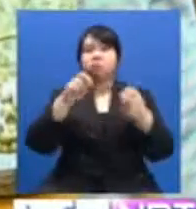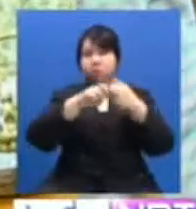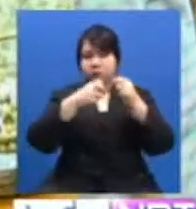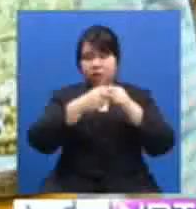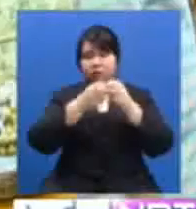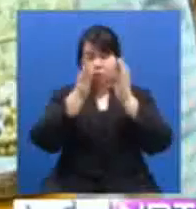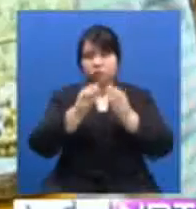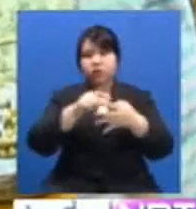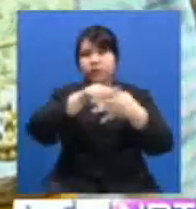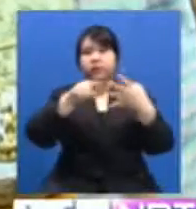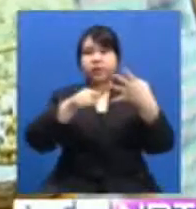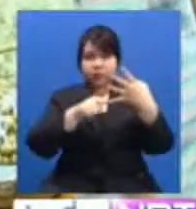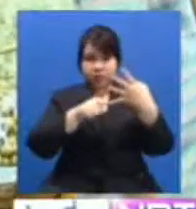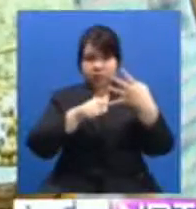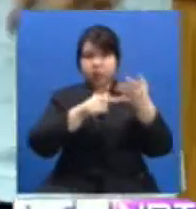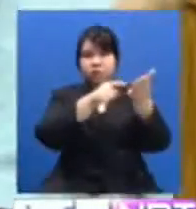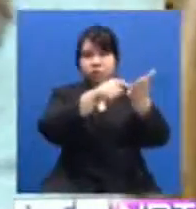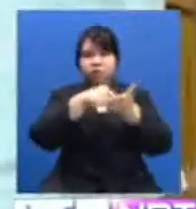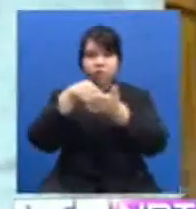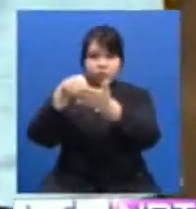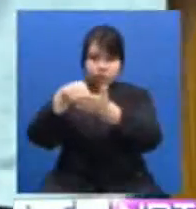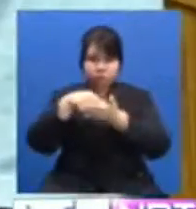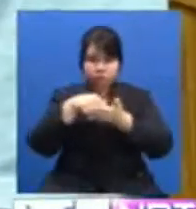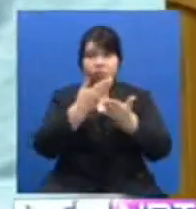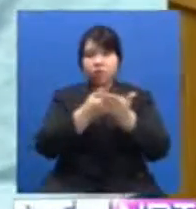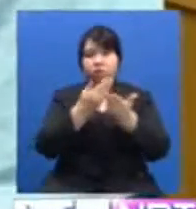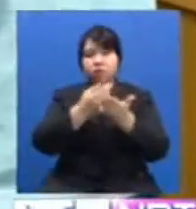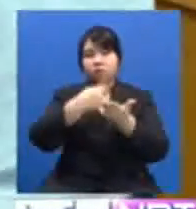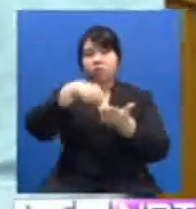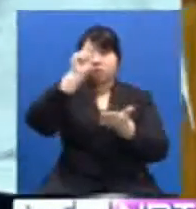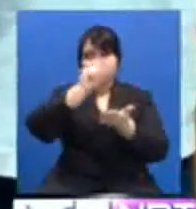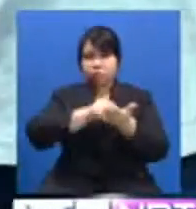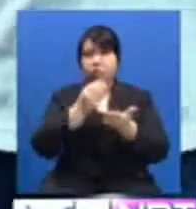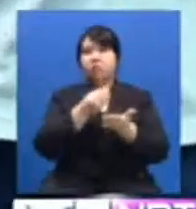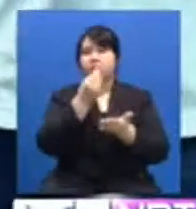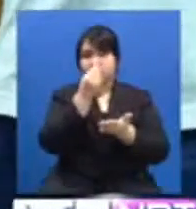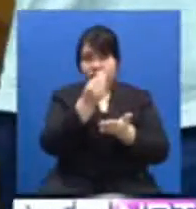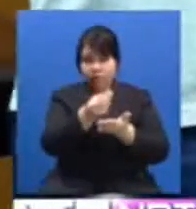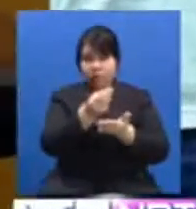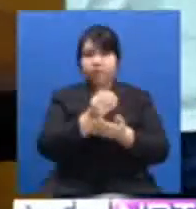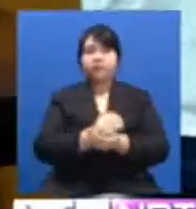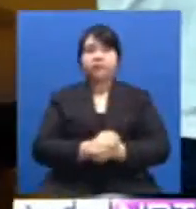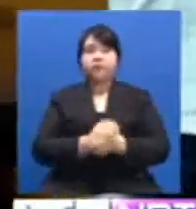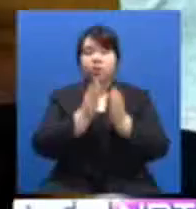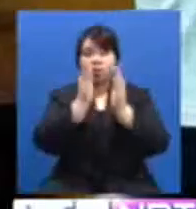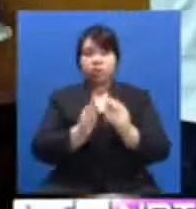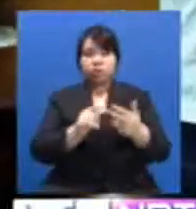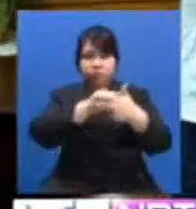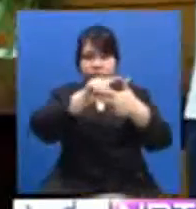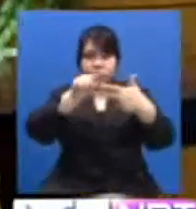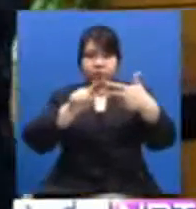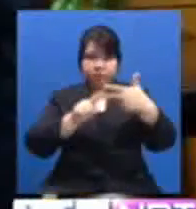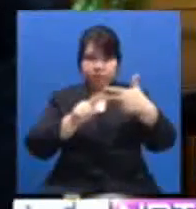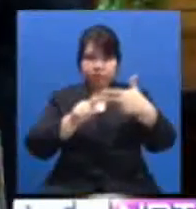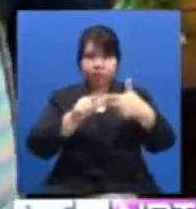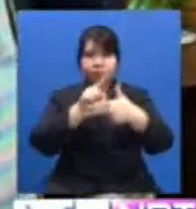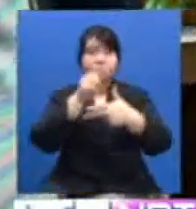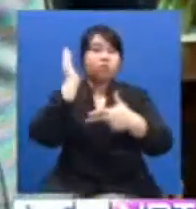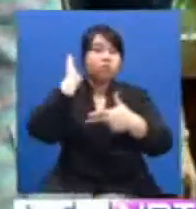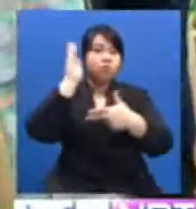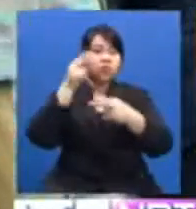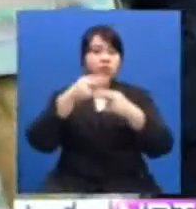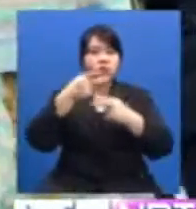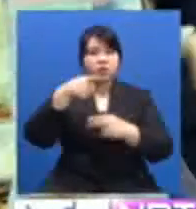4คนในขณะนี้กองทุนอนุมัติเงินให้แรงงานไทยชุดแรกที่เดินทางกลับประเทศไทย 3คนได้แก่นายปรีชา